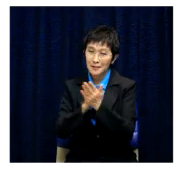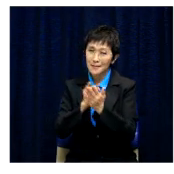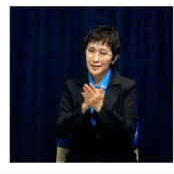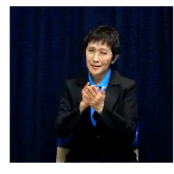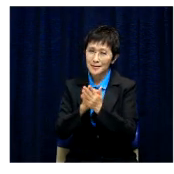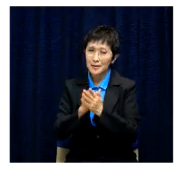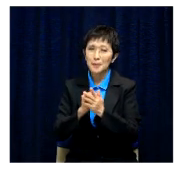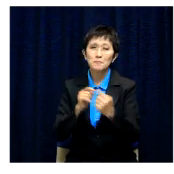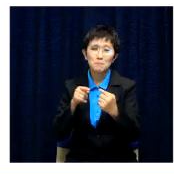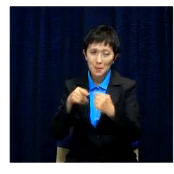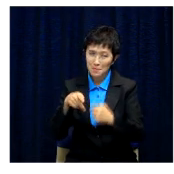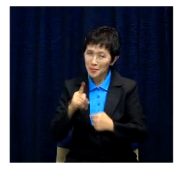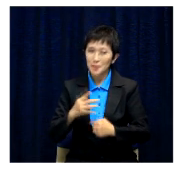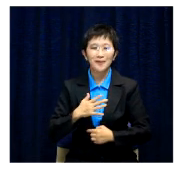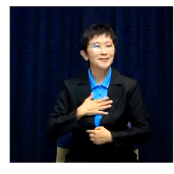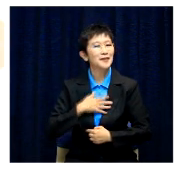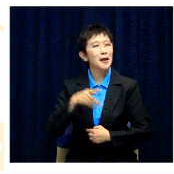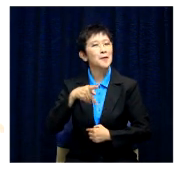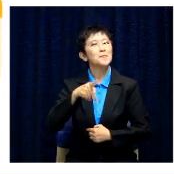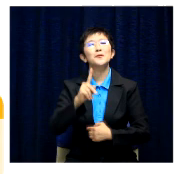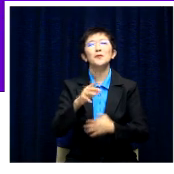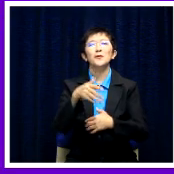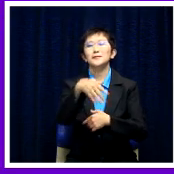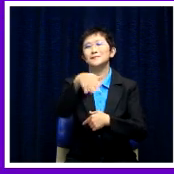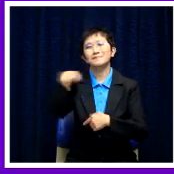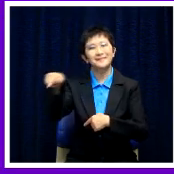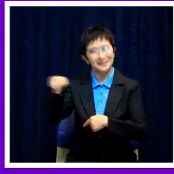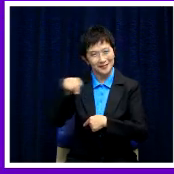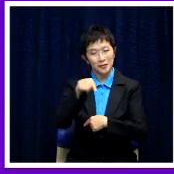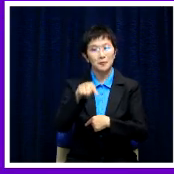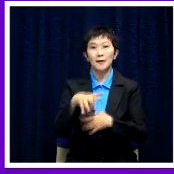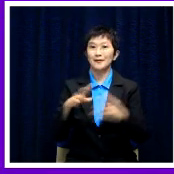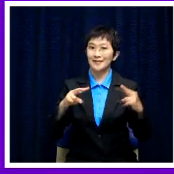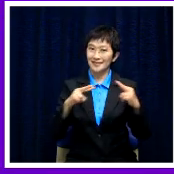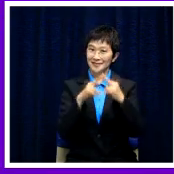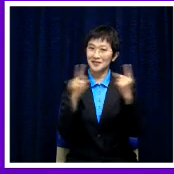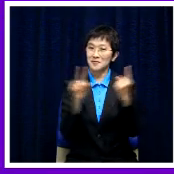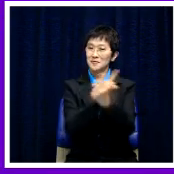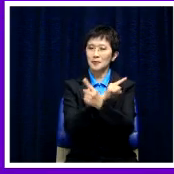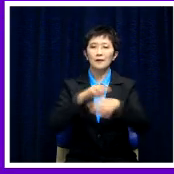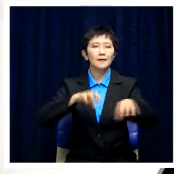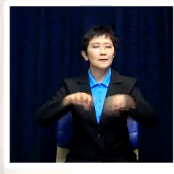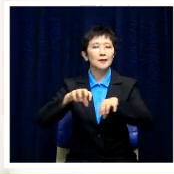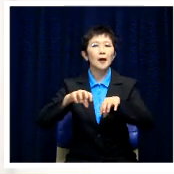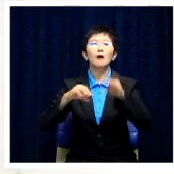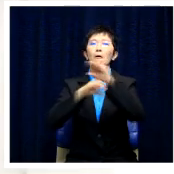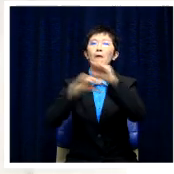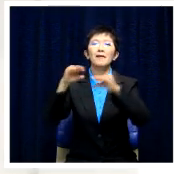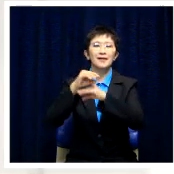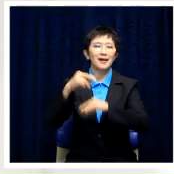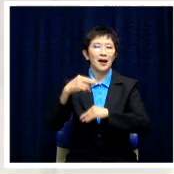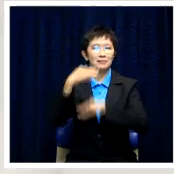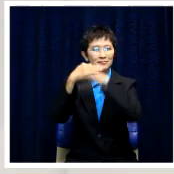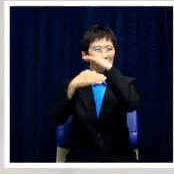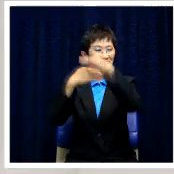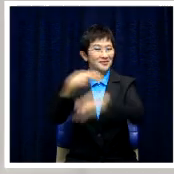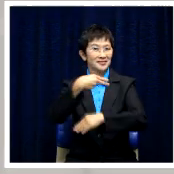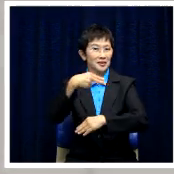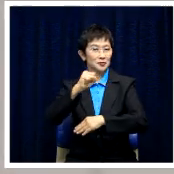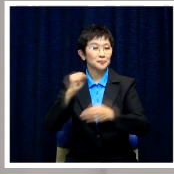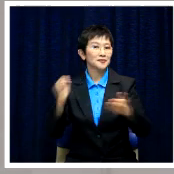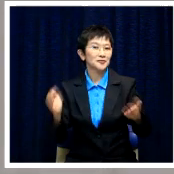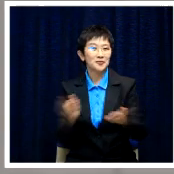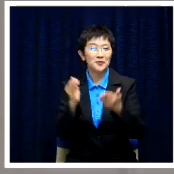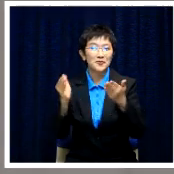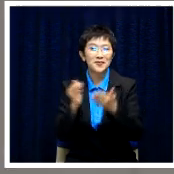ชน์ต่อตนเองและผู้อื่นกระทรวงวัฒนธรรมจึงได้จัดโครงการพัฒนาหลักสูตรส่งเสริมการรู้เท่าทันสื่อสารสนเ